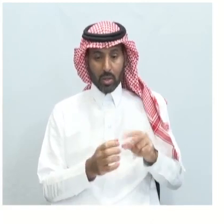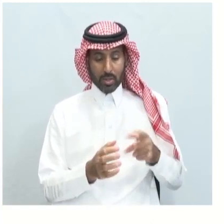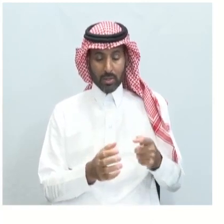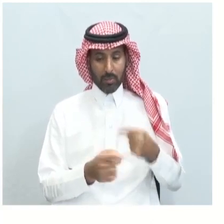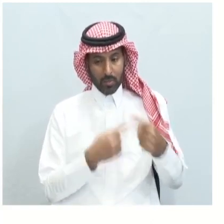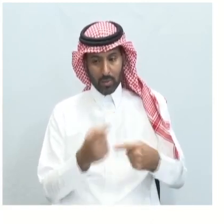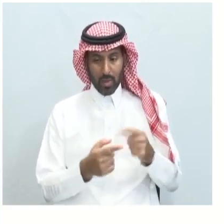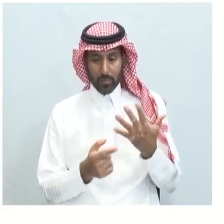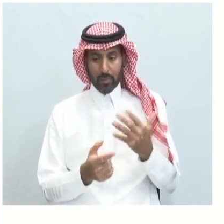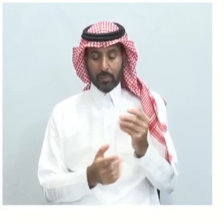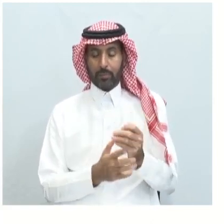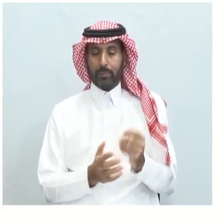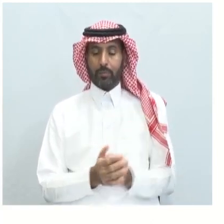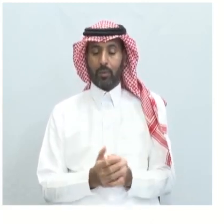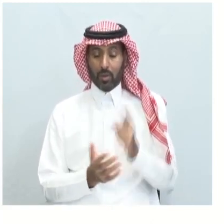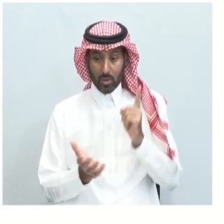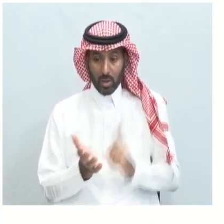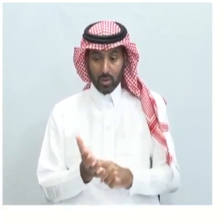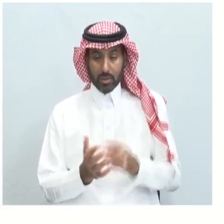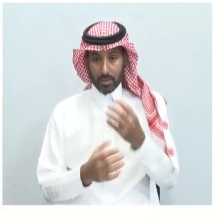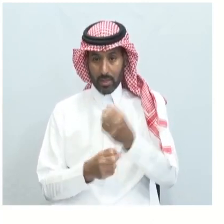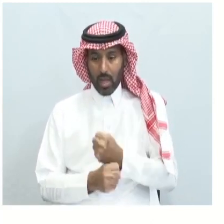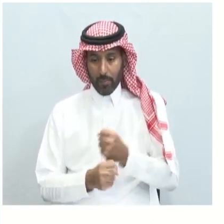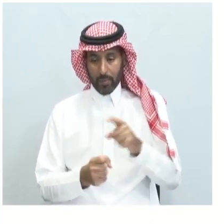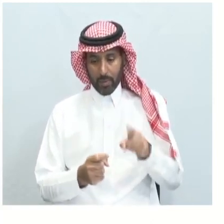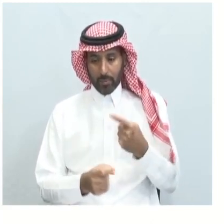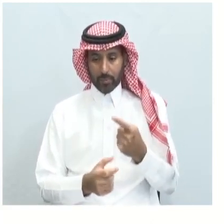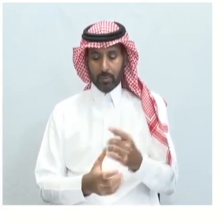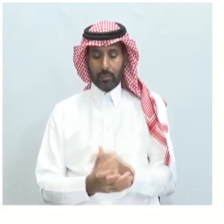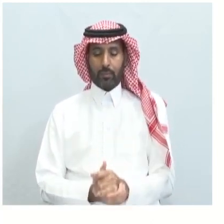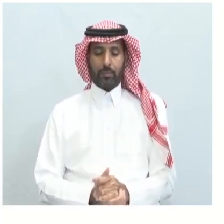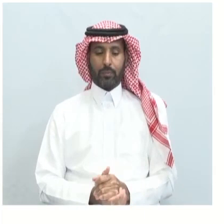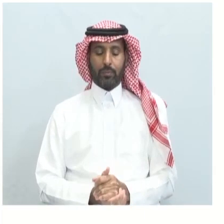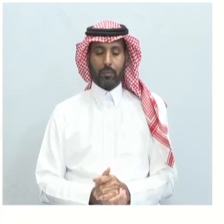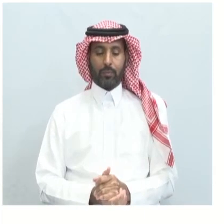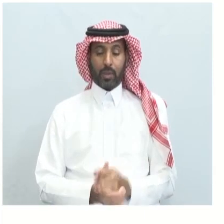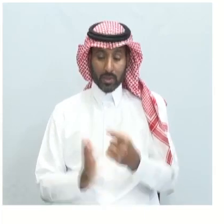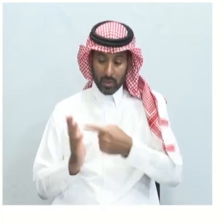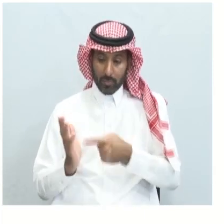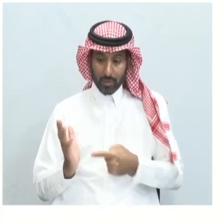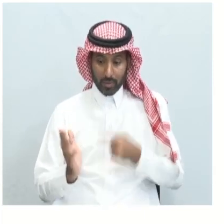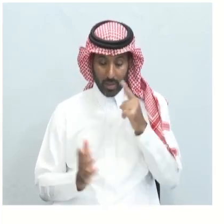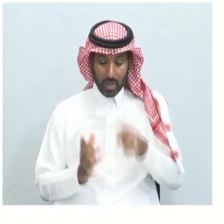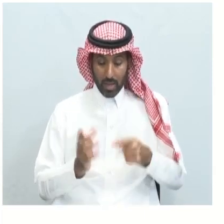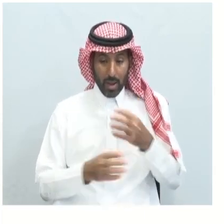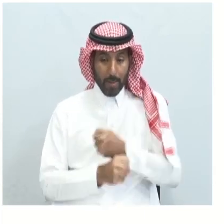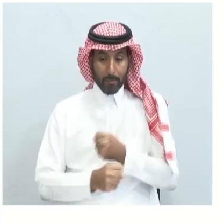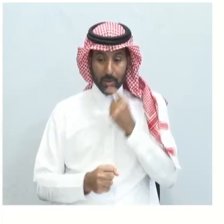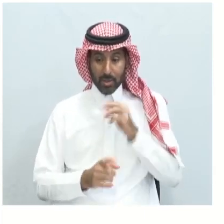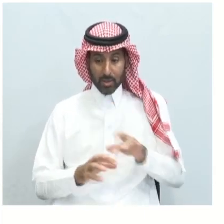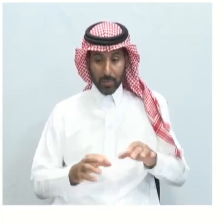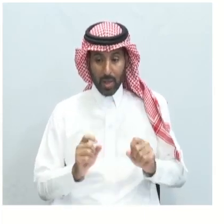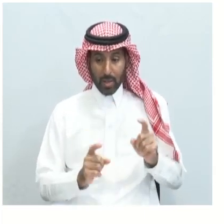بانتظام للتاكد من انها امنه وتعمل بشكل صحيح كذلك اجراء تقييمات امن سبران